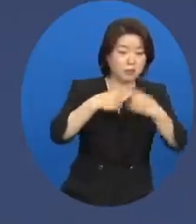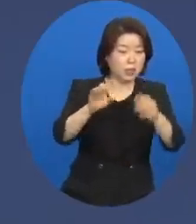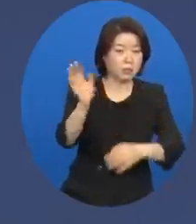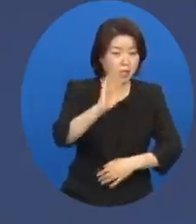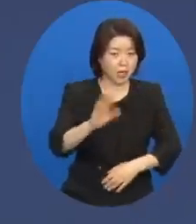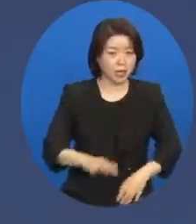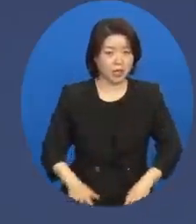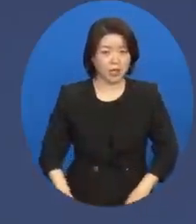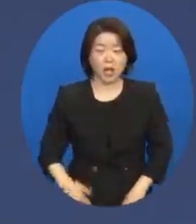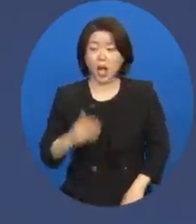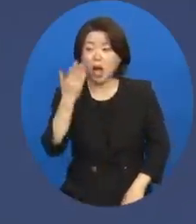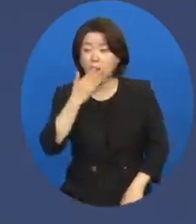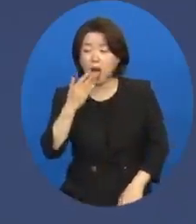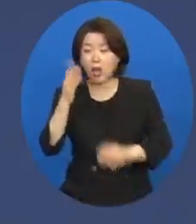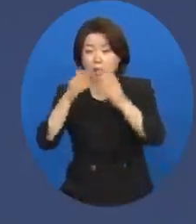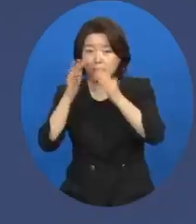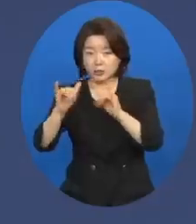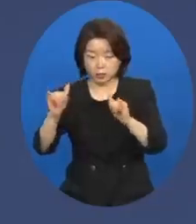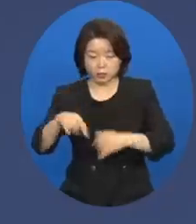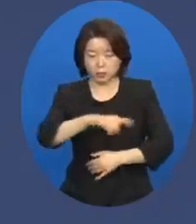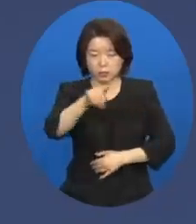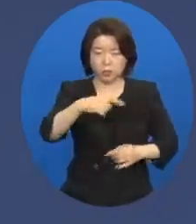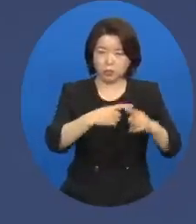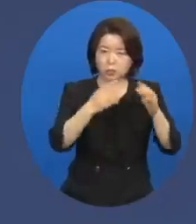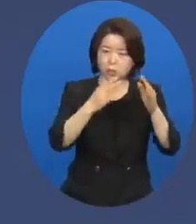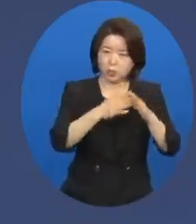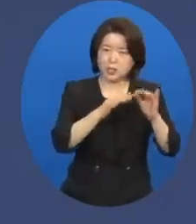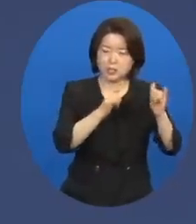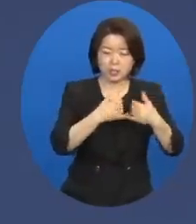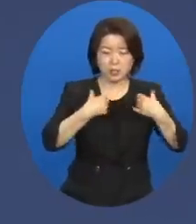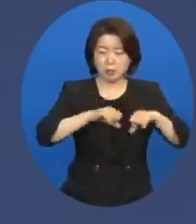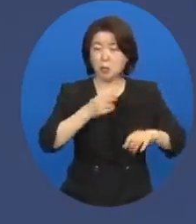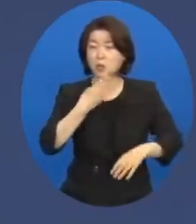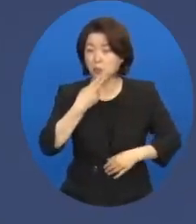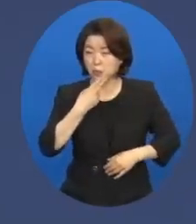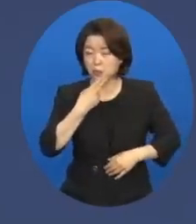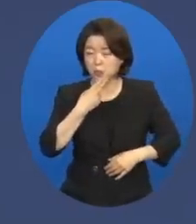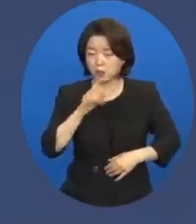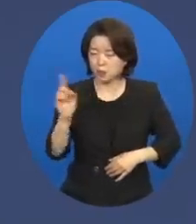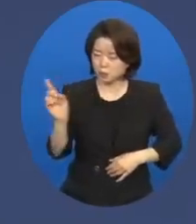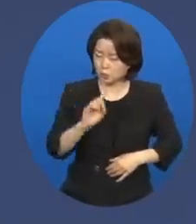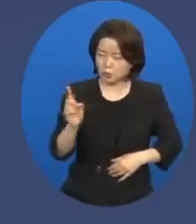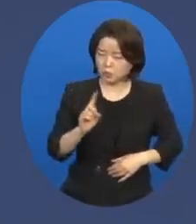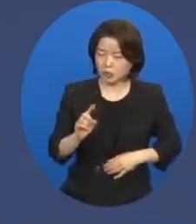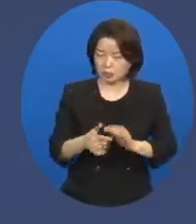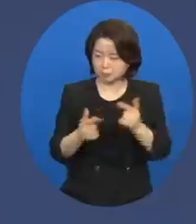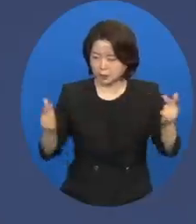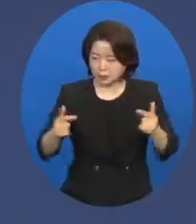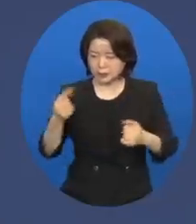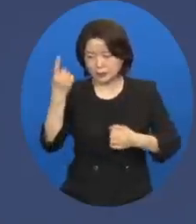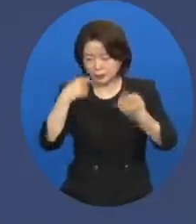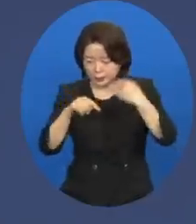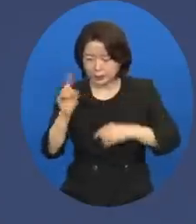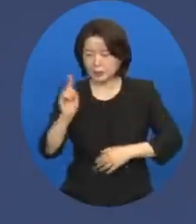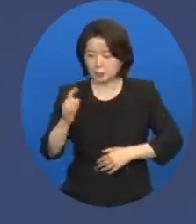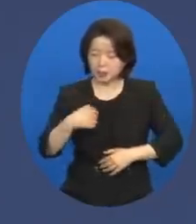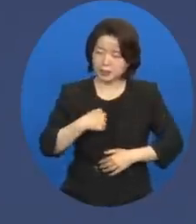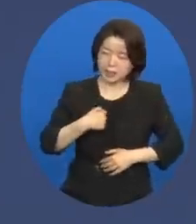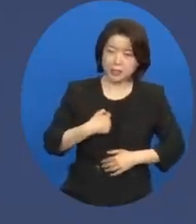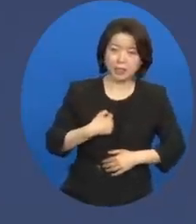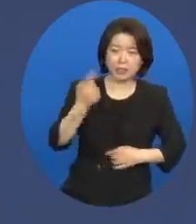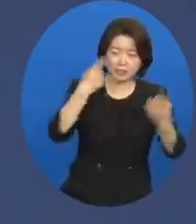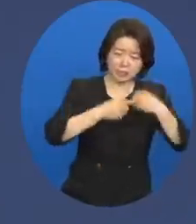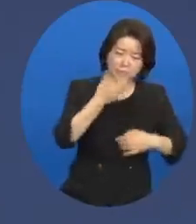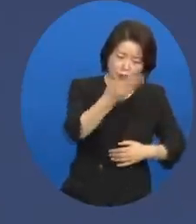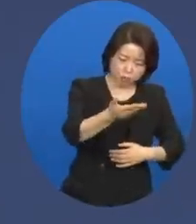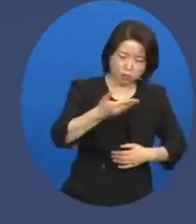가나안 성도 이 말은 교인이라고 성도라고 포기할 수는 없는데 도저히 이런저런 상처와 자기가 상처를